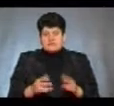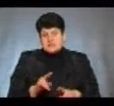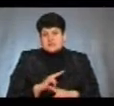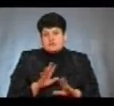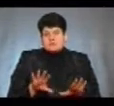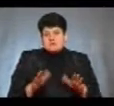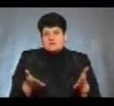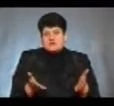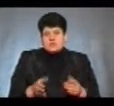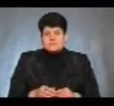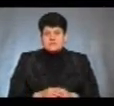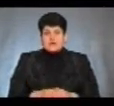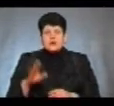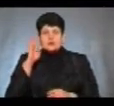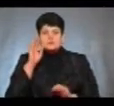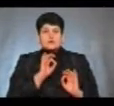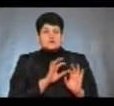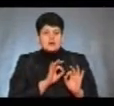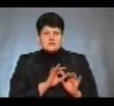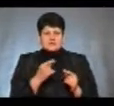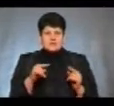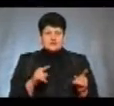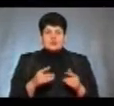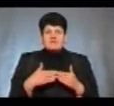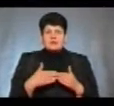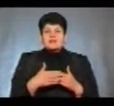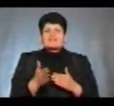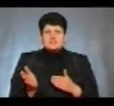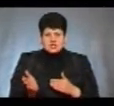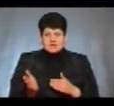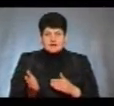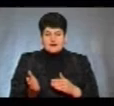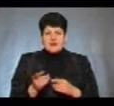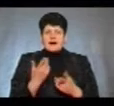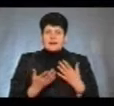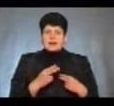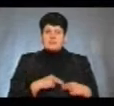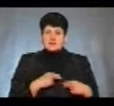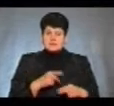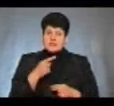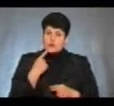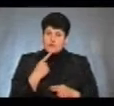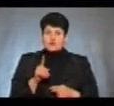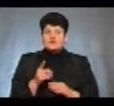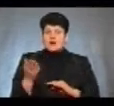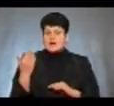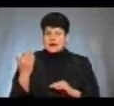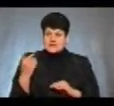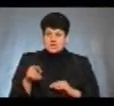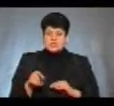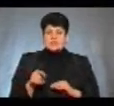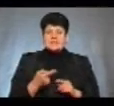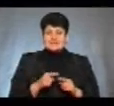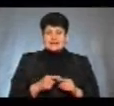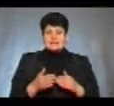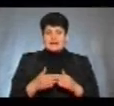висока напруга. Зі слів хлопчиків, двері були відчинені. Хоча самі працівники стверджують, що раніше на